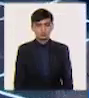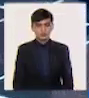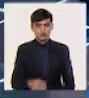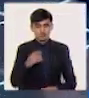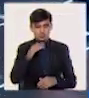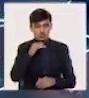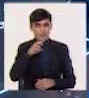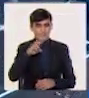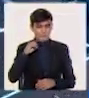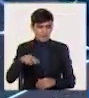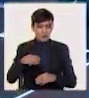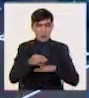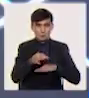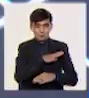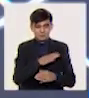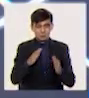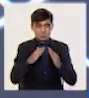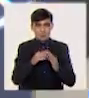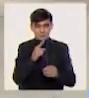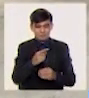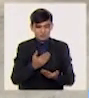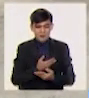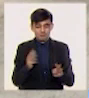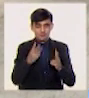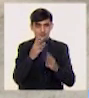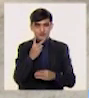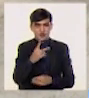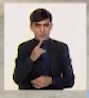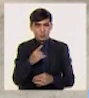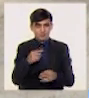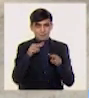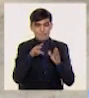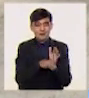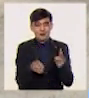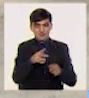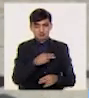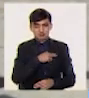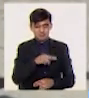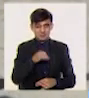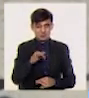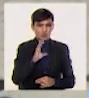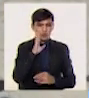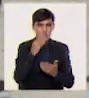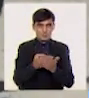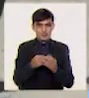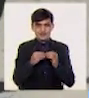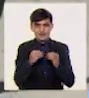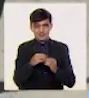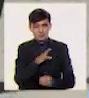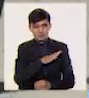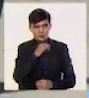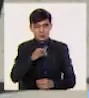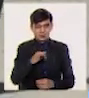Жамбыл облысында тұрғын үй өртеніп, қараусыз қалған екі бүлдіршін мерт болды. Қабырғаны қайыстырар қайғылы жағдай таңертеңгі ондар шамасында